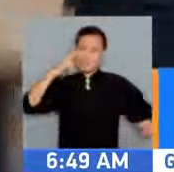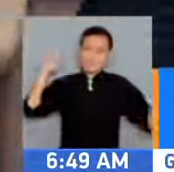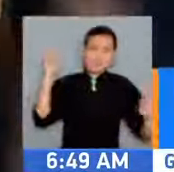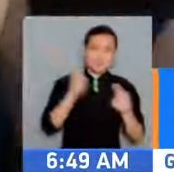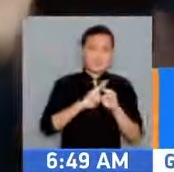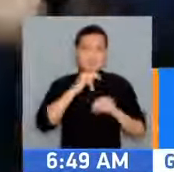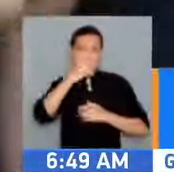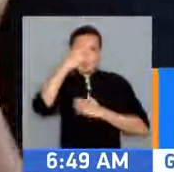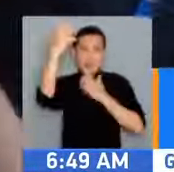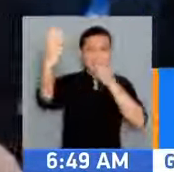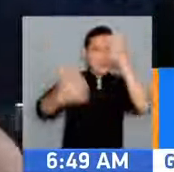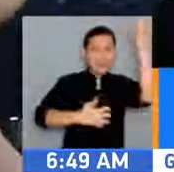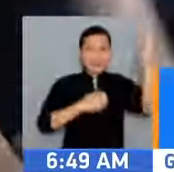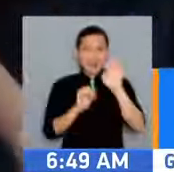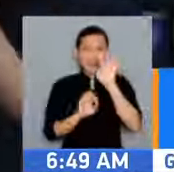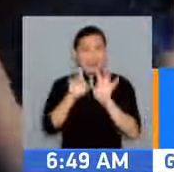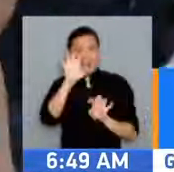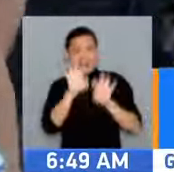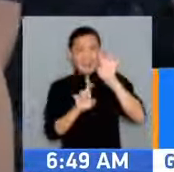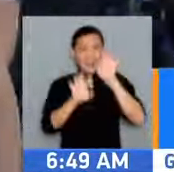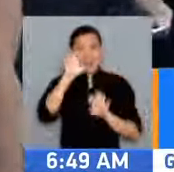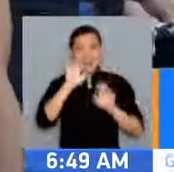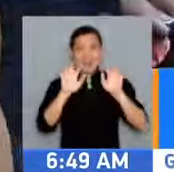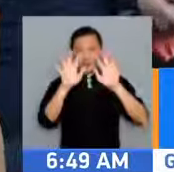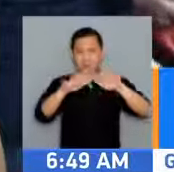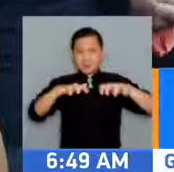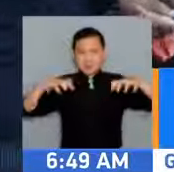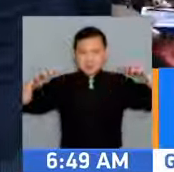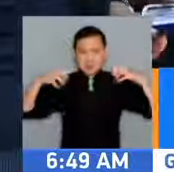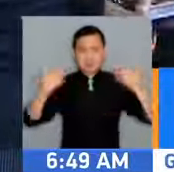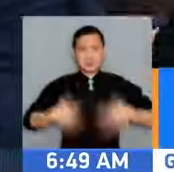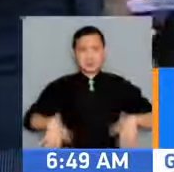Yeah! Nako!